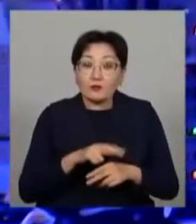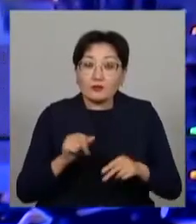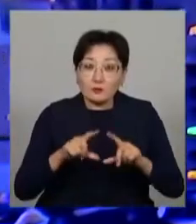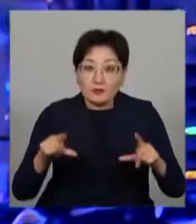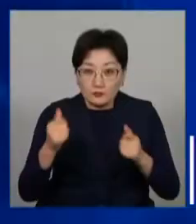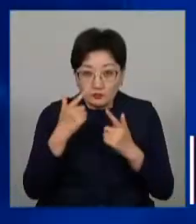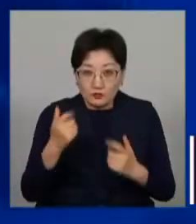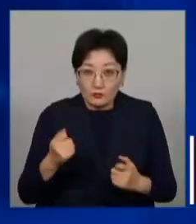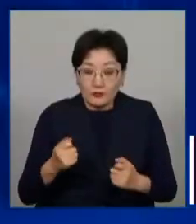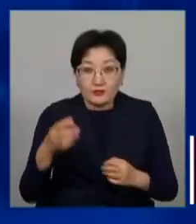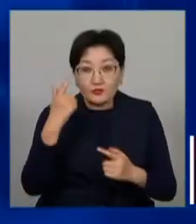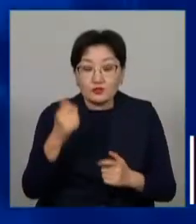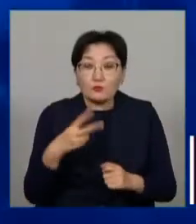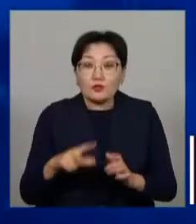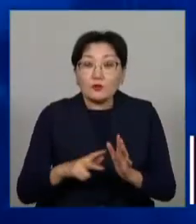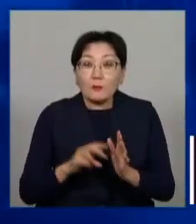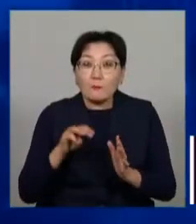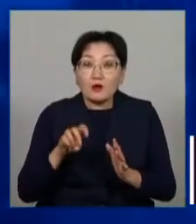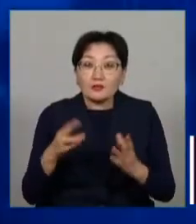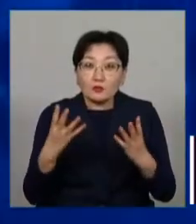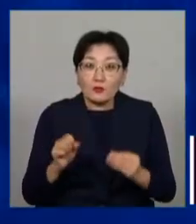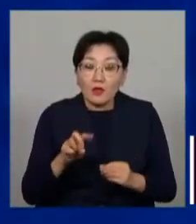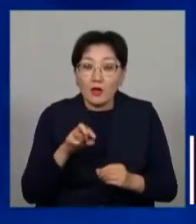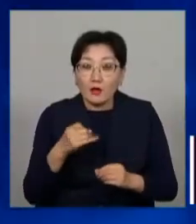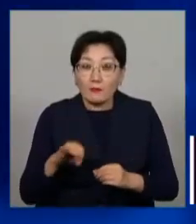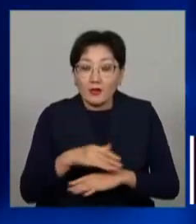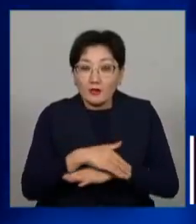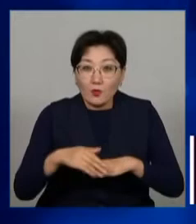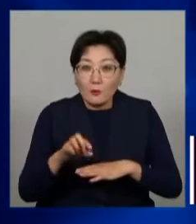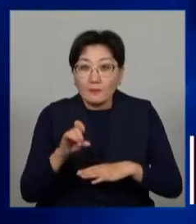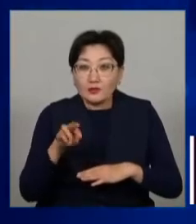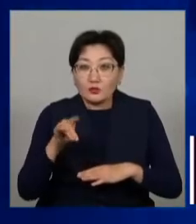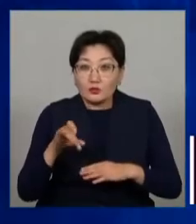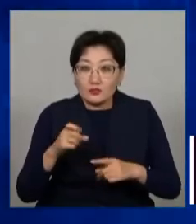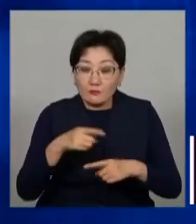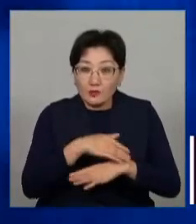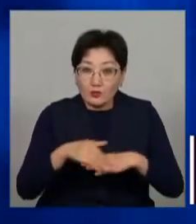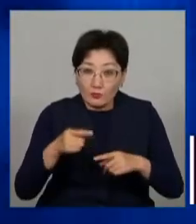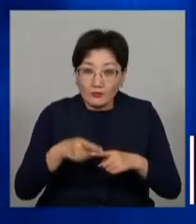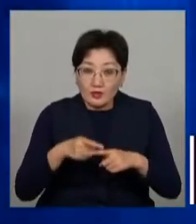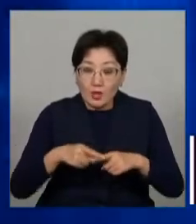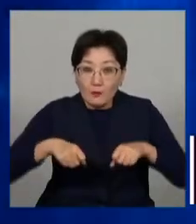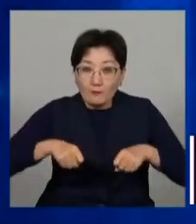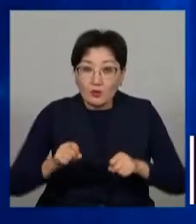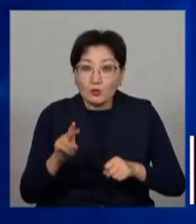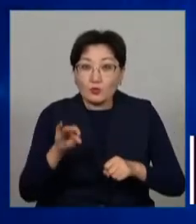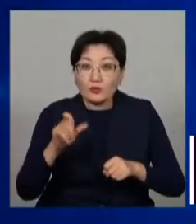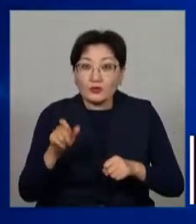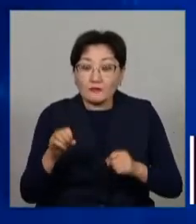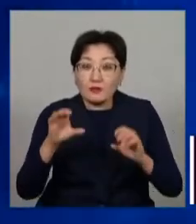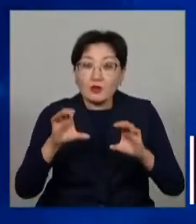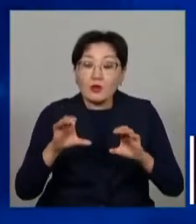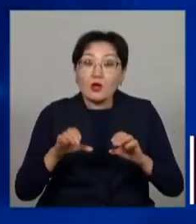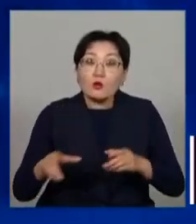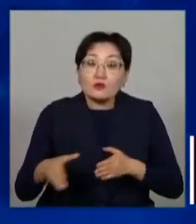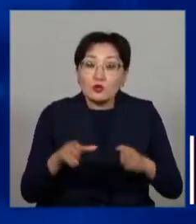хабарлады. Еске салайық, 28 наурыз күні Абай даңғылы мен Байтұрсынов көшесінің қиылысында мопедтегі курьер жол ережесін бұзып,